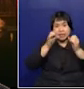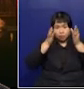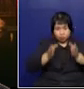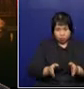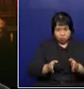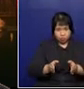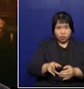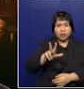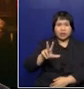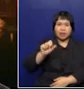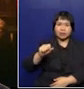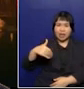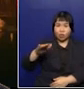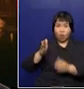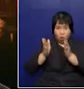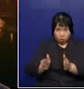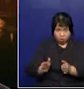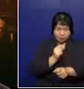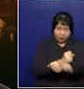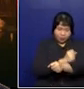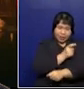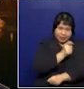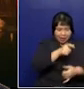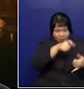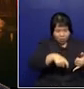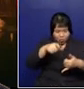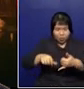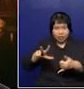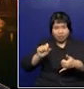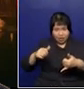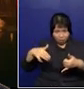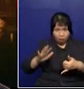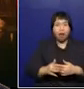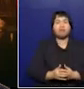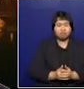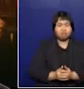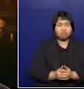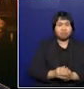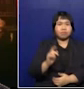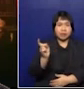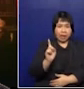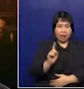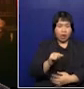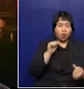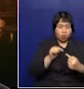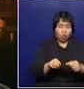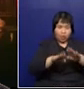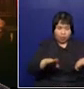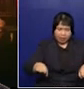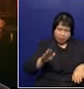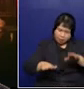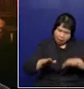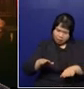าณ 300,000 คนลูกจ้างอีก 300,000 คนที่สำคัญนะไปเกี่ยวกับเด็กๆประมาณบวกลบ